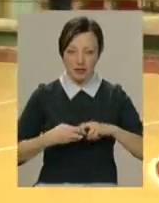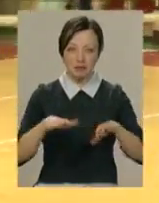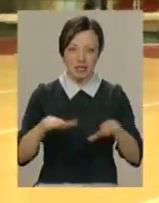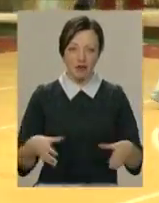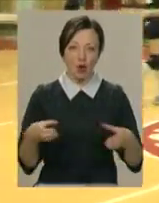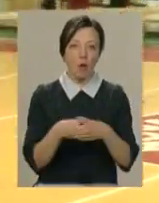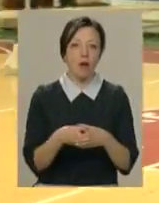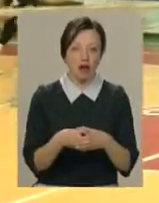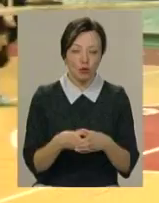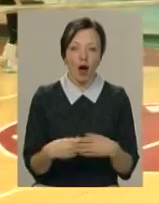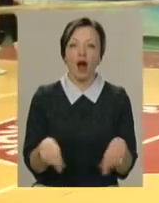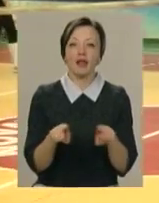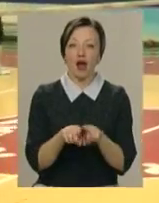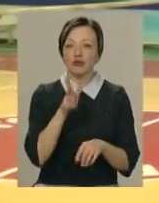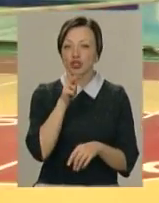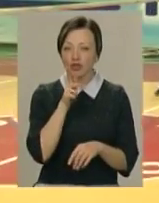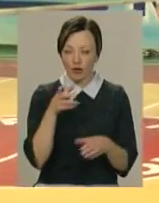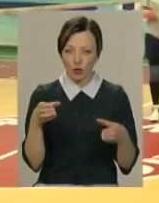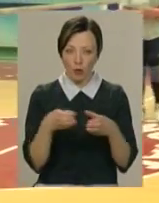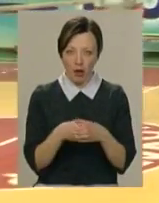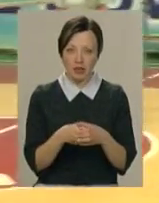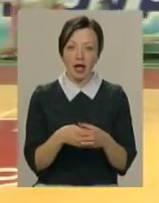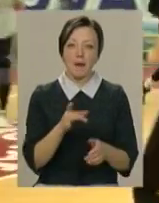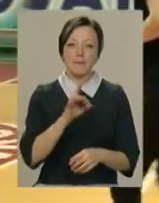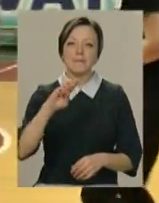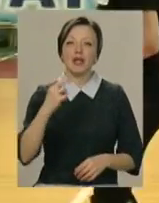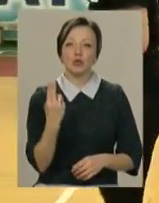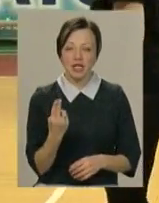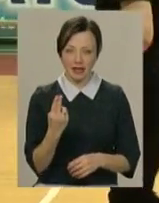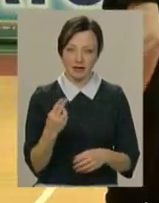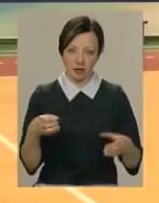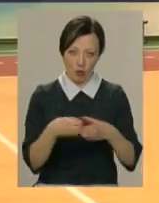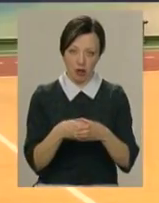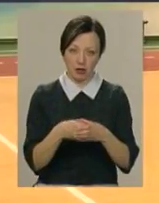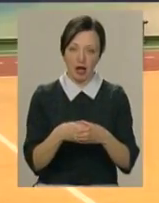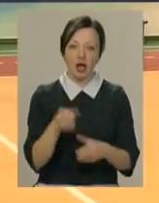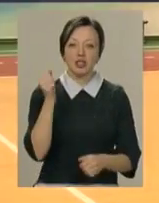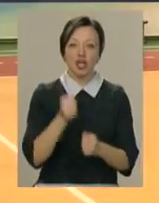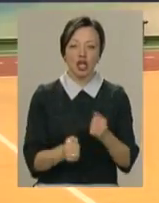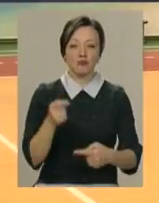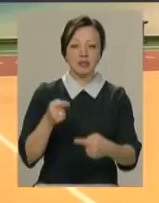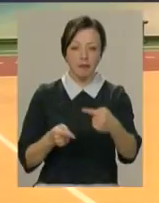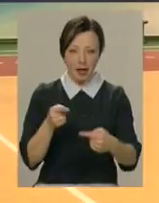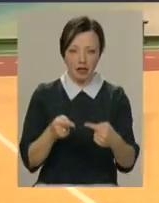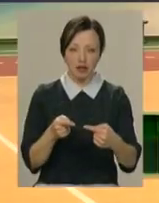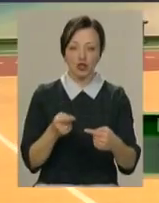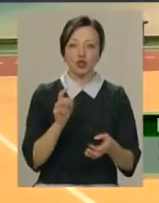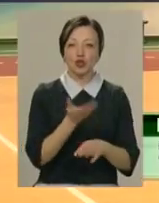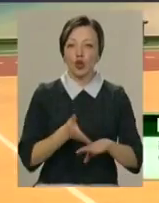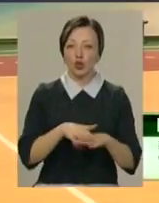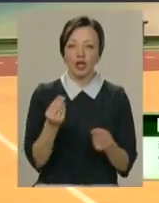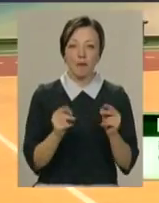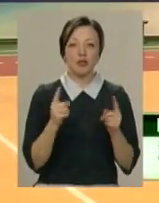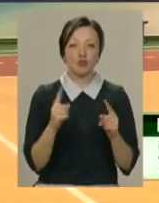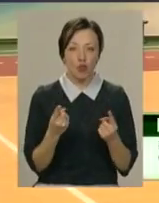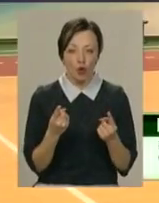з місцевою командою, а також Чернівецькою Буковиною і Білоцерківським спортліцеєм. С каждым соперником сложно играть. Почему? Потому